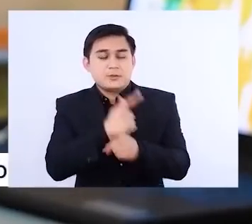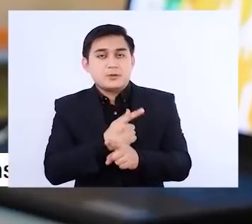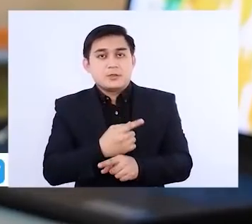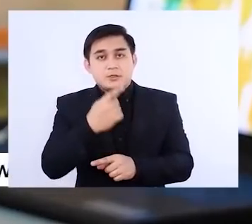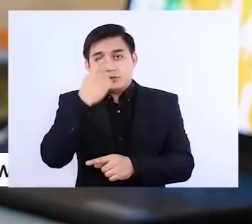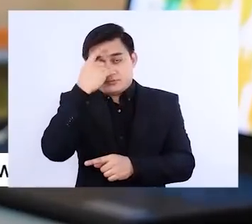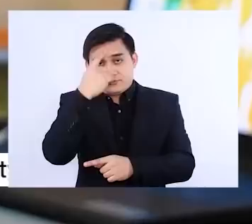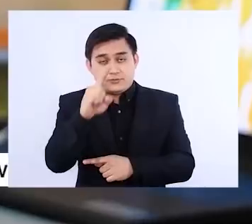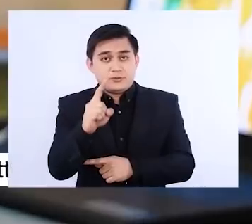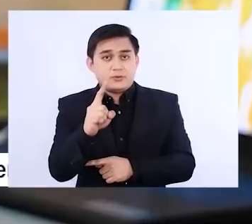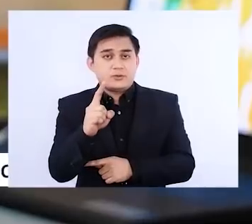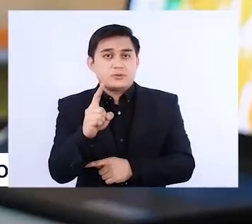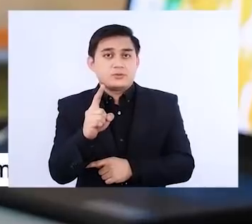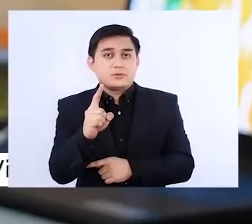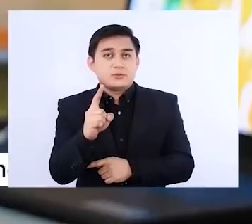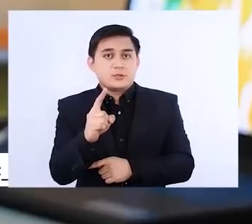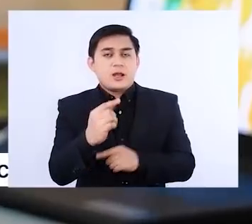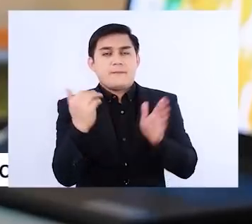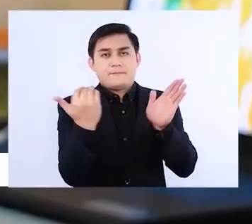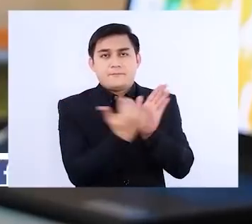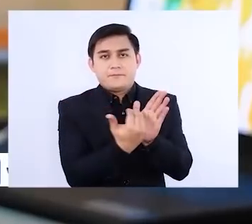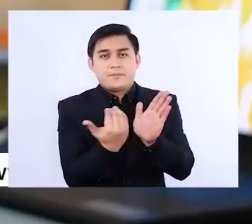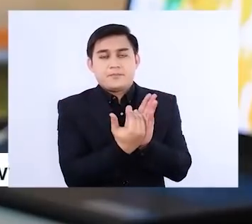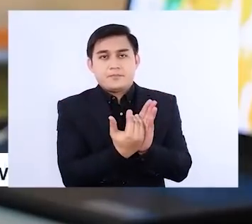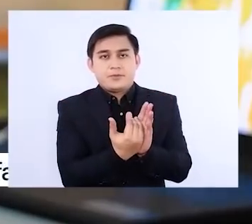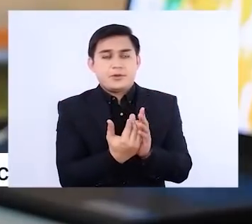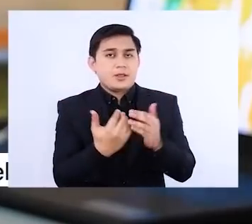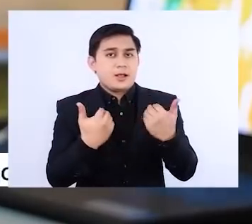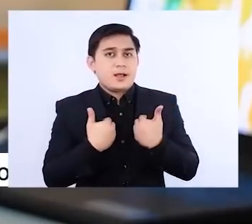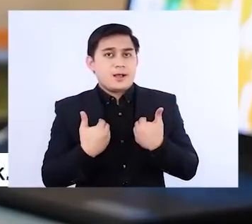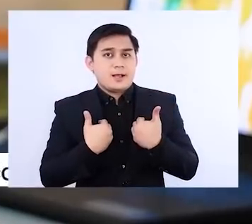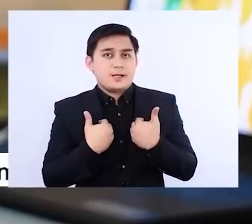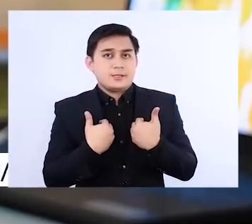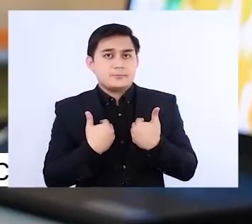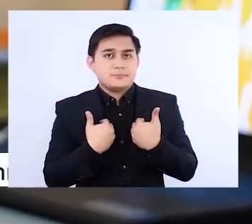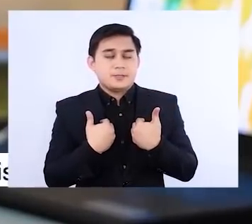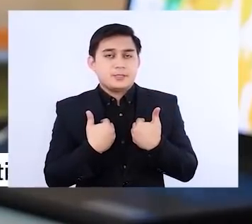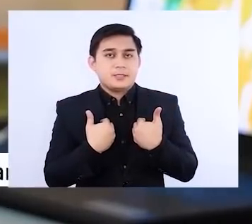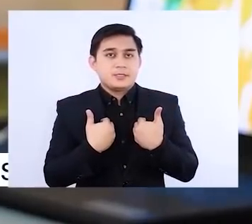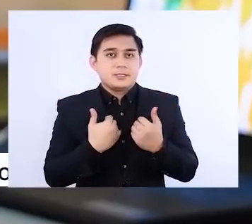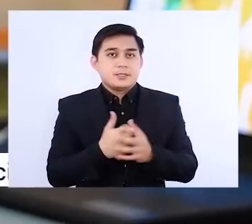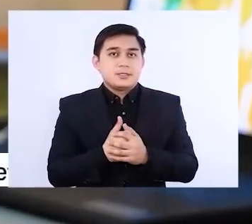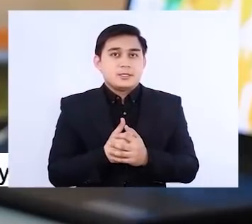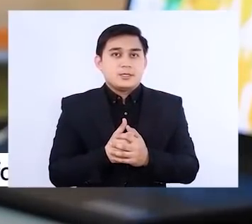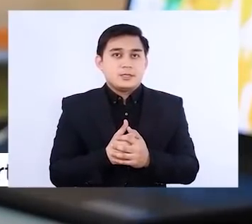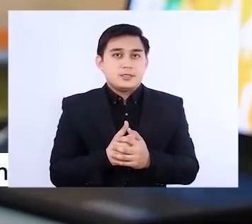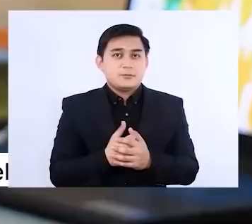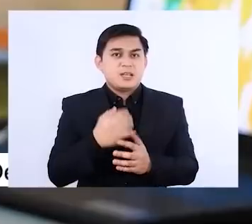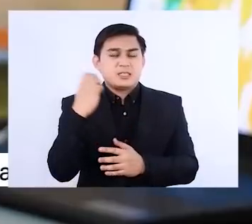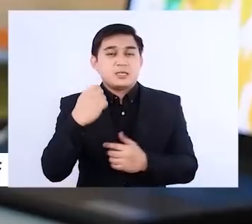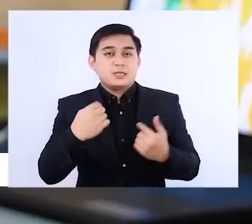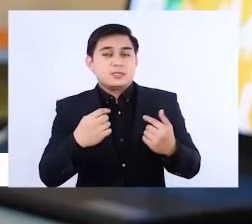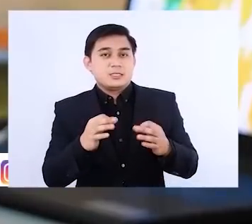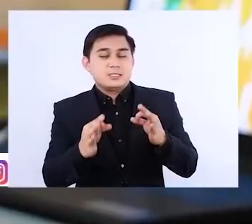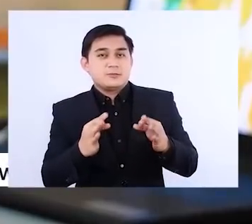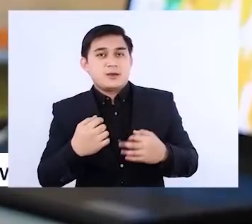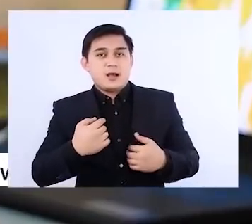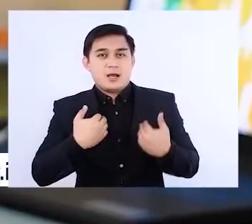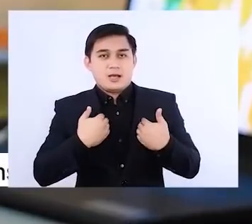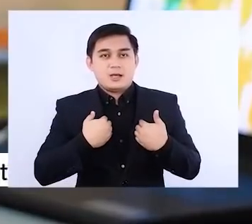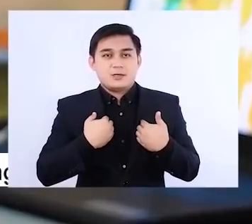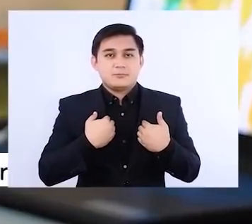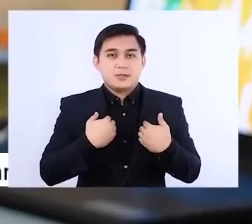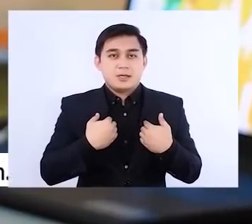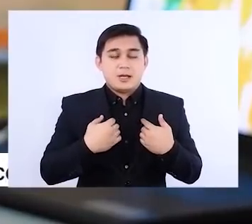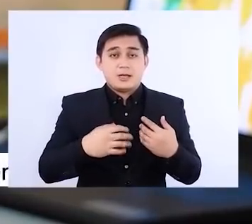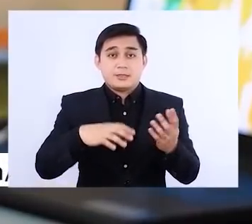para nang sa gayon ay maiwasan po ang pagkakaroon ng mga casualties kapag dumarating ang kalamidad. Pero